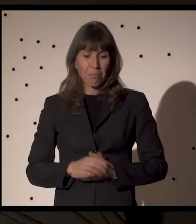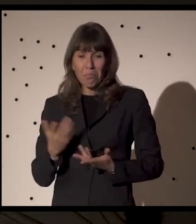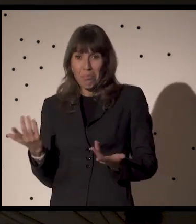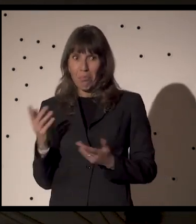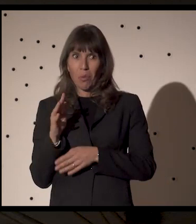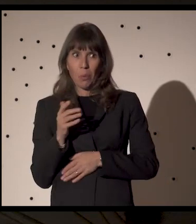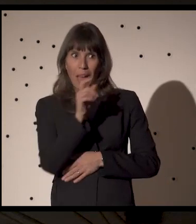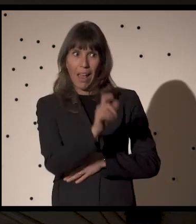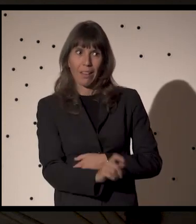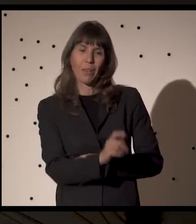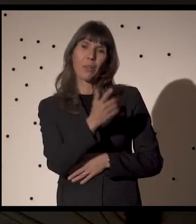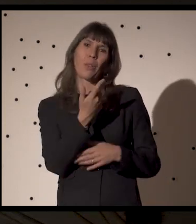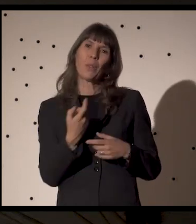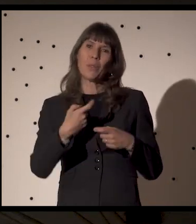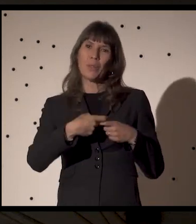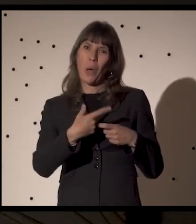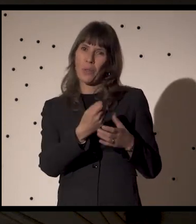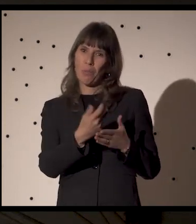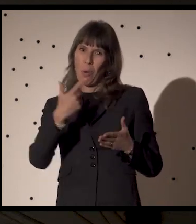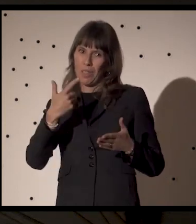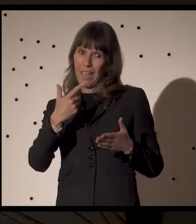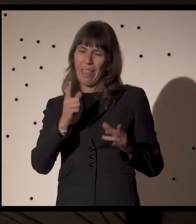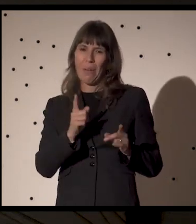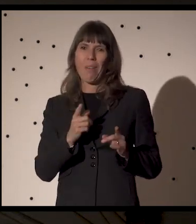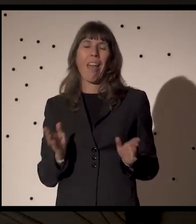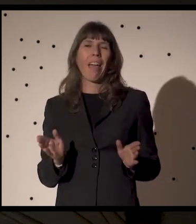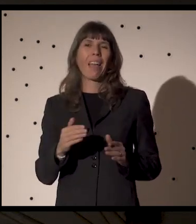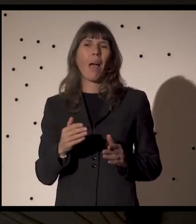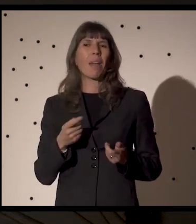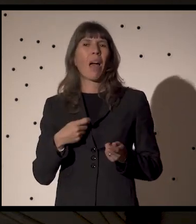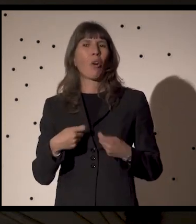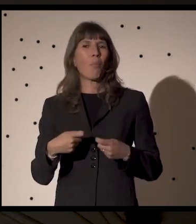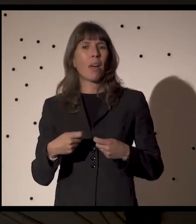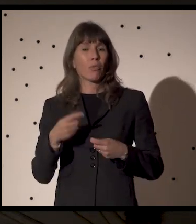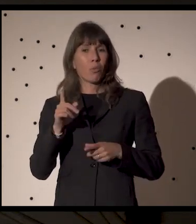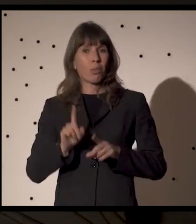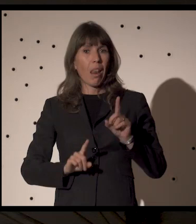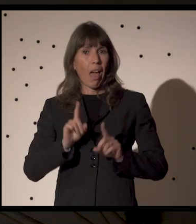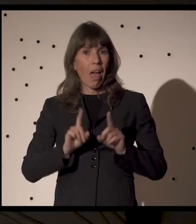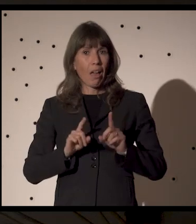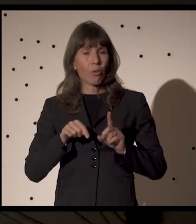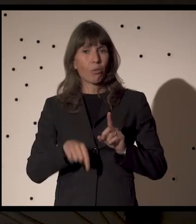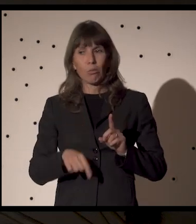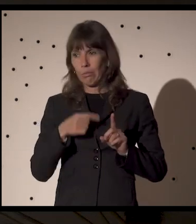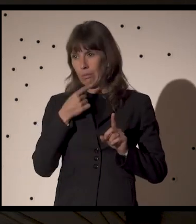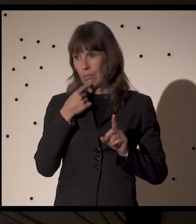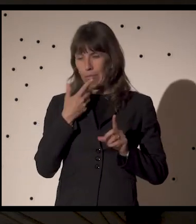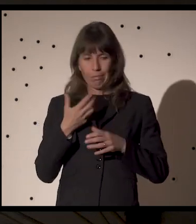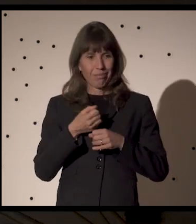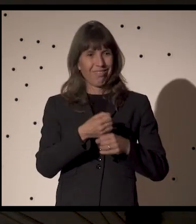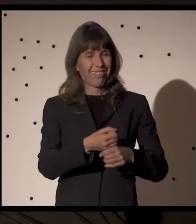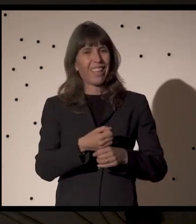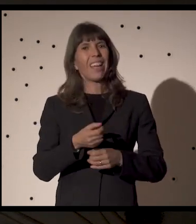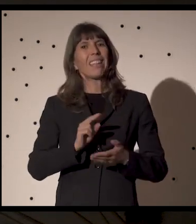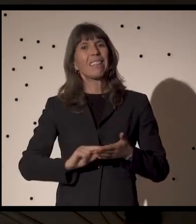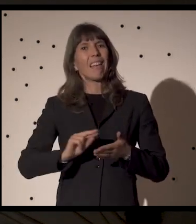socio importante con l'altro socio importante la Camera di Commercio di Milano che qui rappresentata dal segretario generale Elena